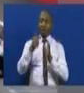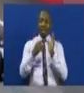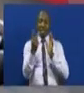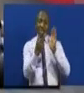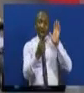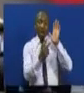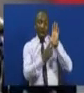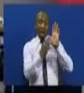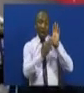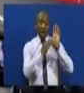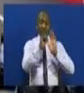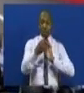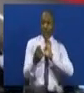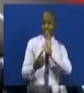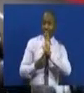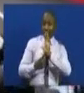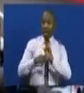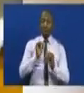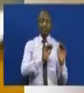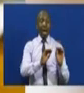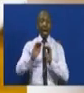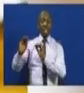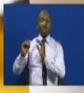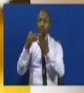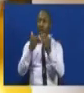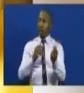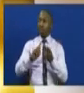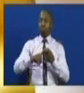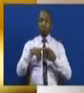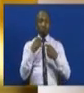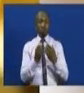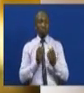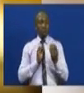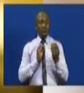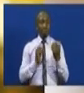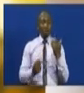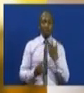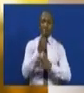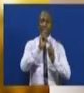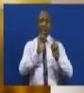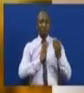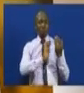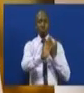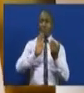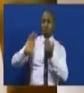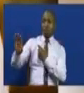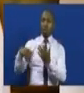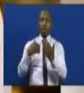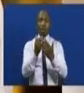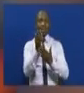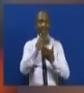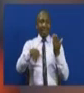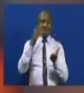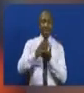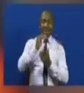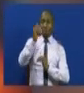katika eneo la Paul Richard yameahirishwa kutokana na kuzuiwa kwa matukio mbalimbali ya kimichezo kufanyika nchini humo hadi katikati